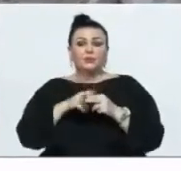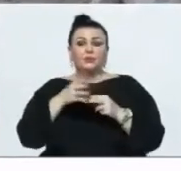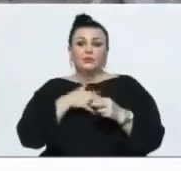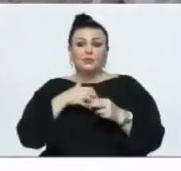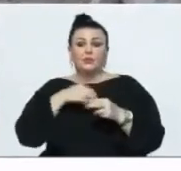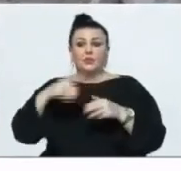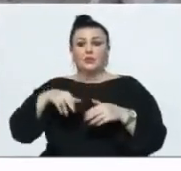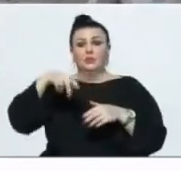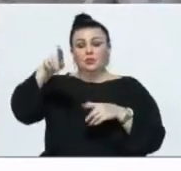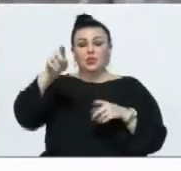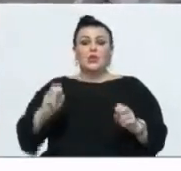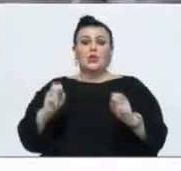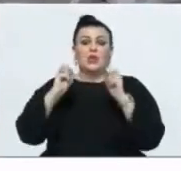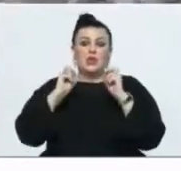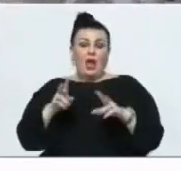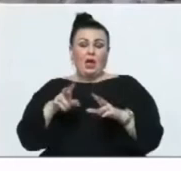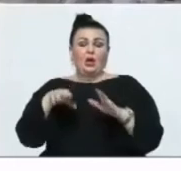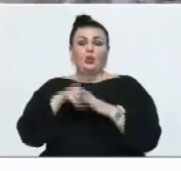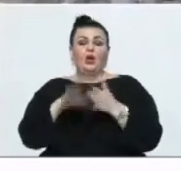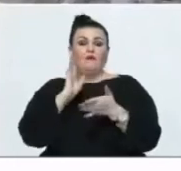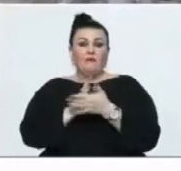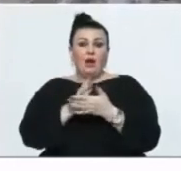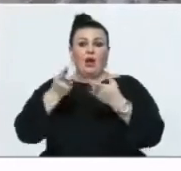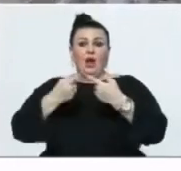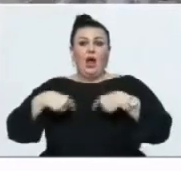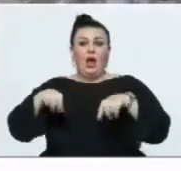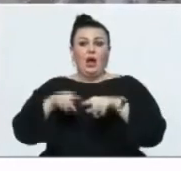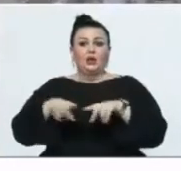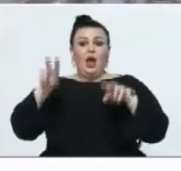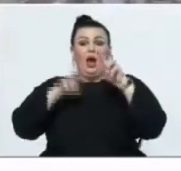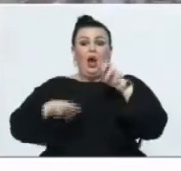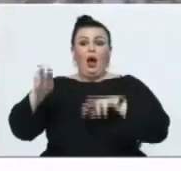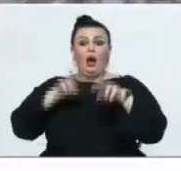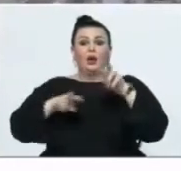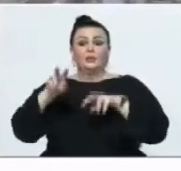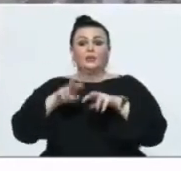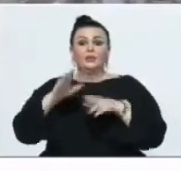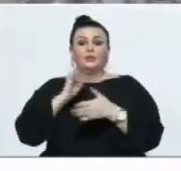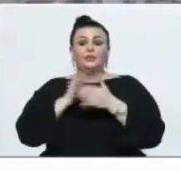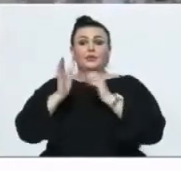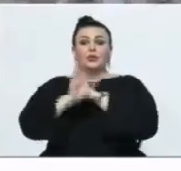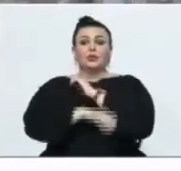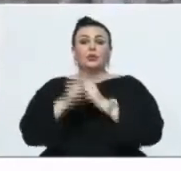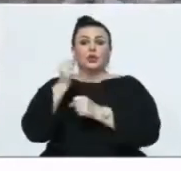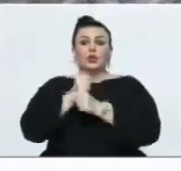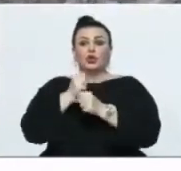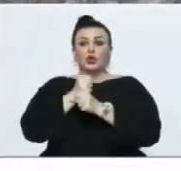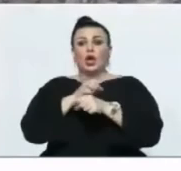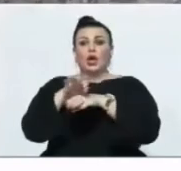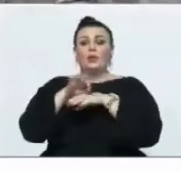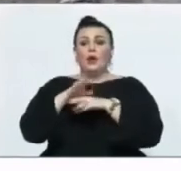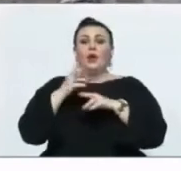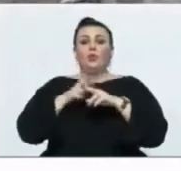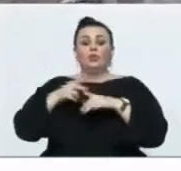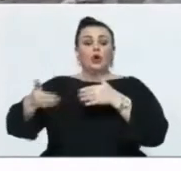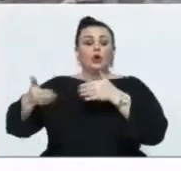bizi qoymurlar, çünki təhlükəsizliyimiz baxımından ərazidə axtarış, ərazidə son işlər aparılır və bundan